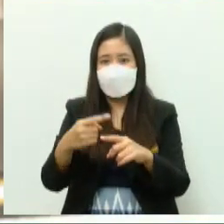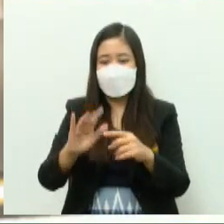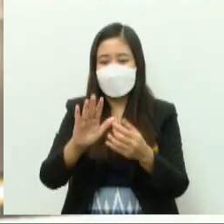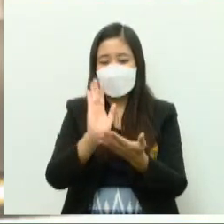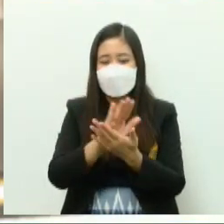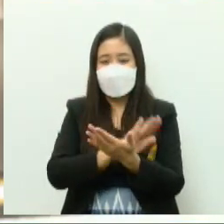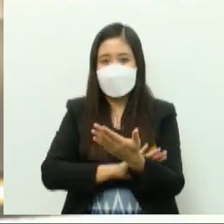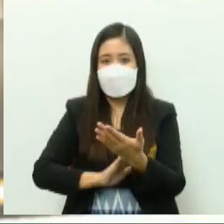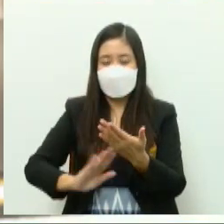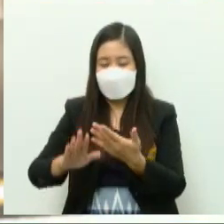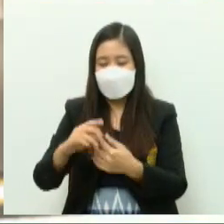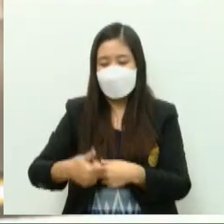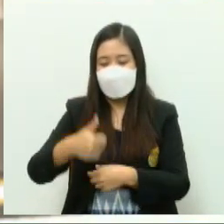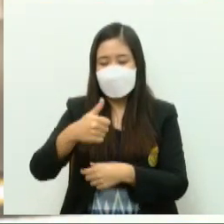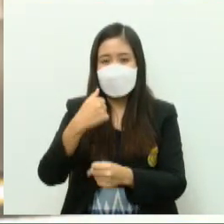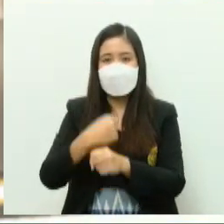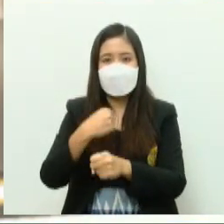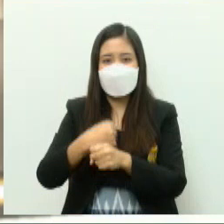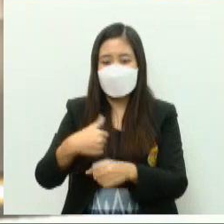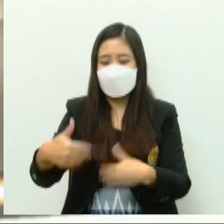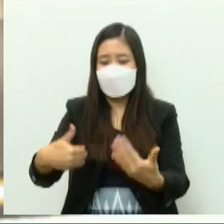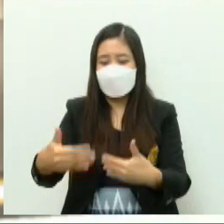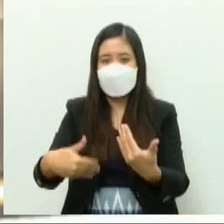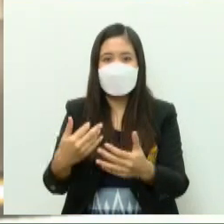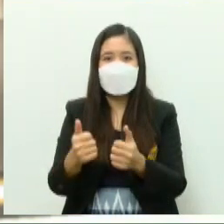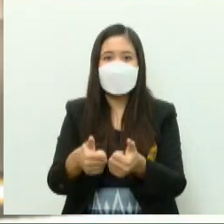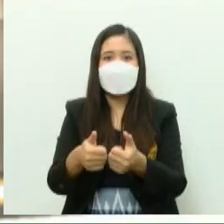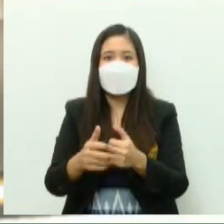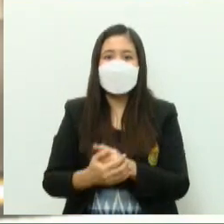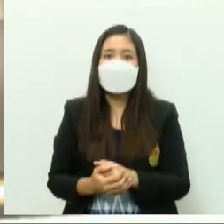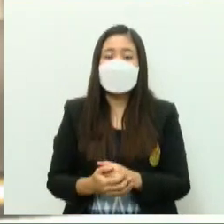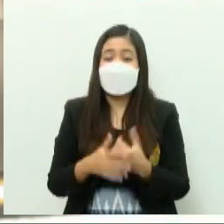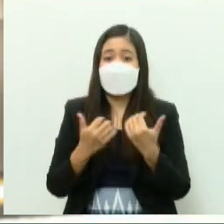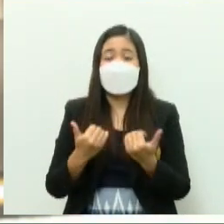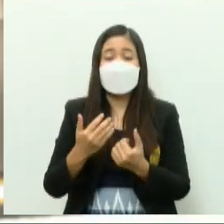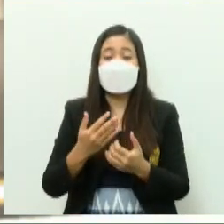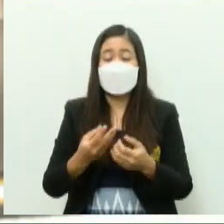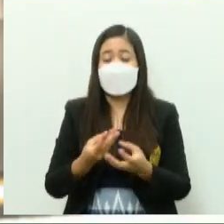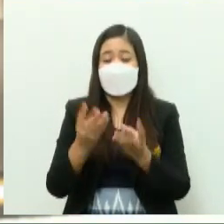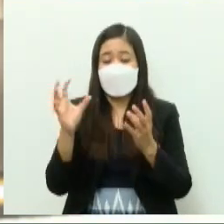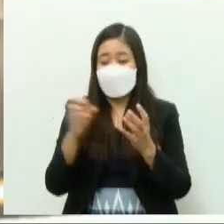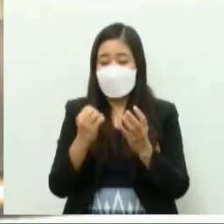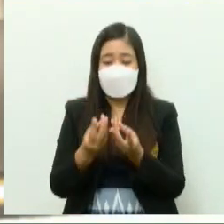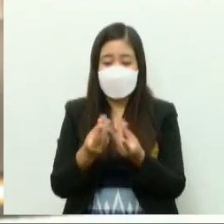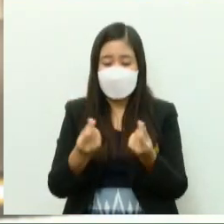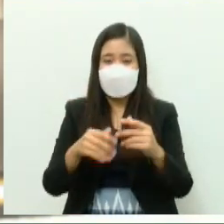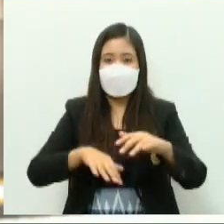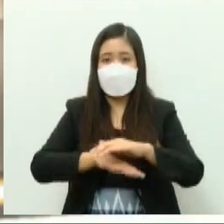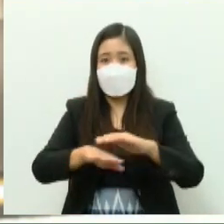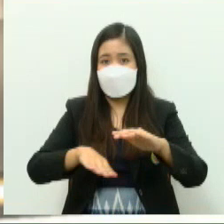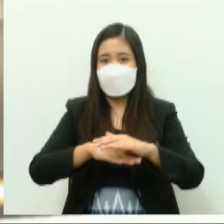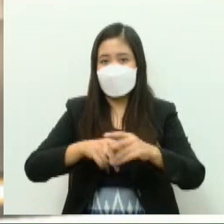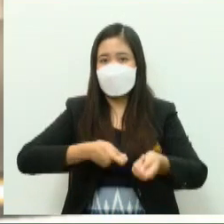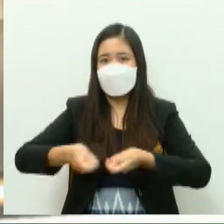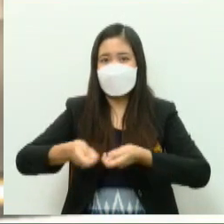คได้ดำเนินการอย่างที่ผมได้นำเรียนว่าเราจะยึดพื้นที่เป็นฐานถ้าเขตพื้นที่การศึกษาก็ใช้พื้น